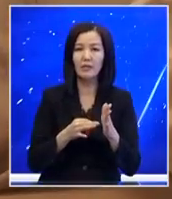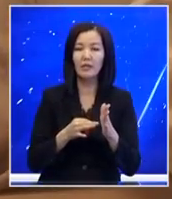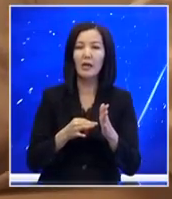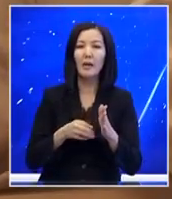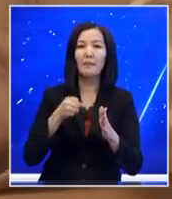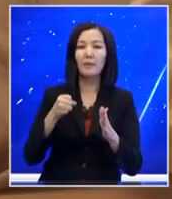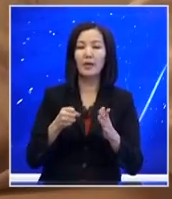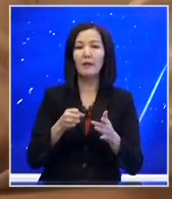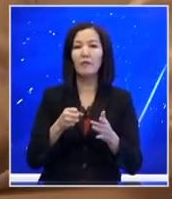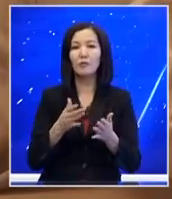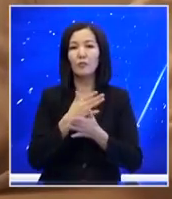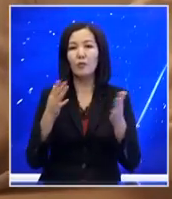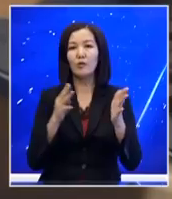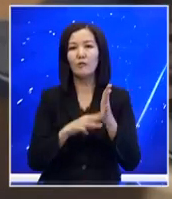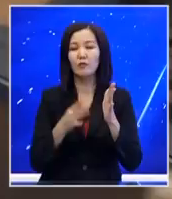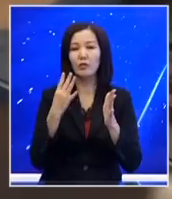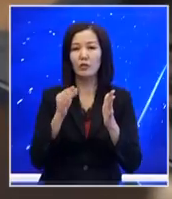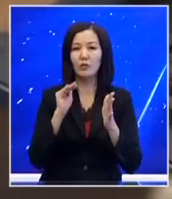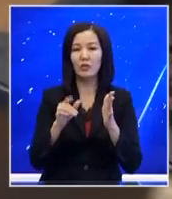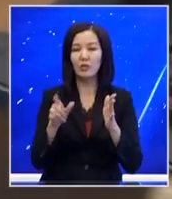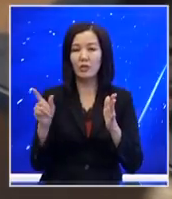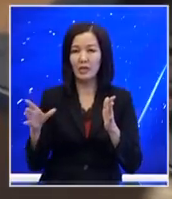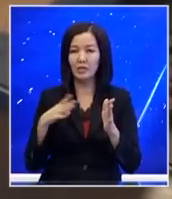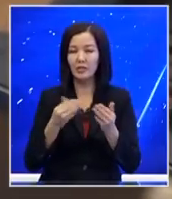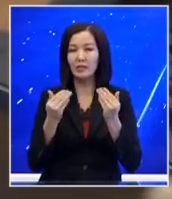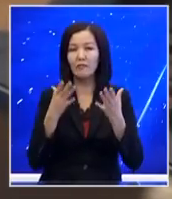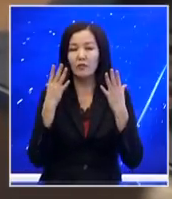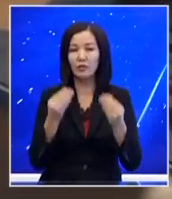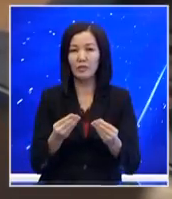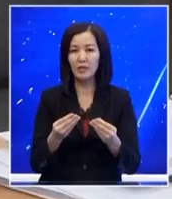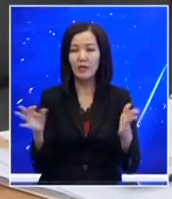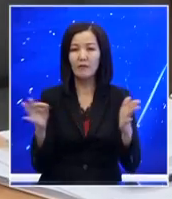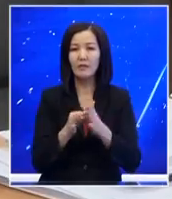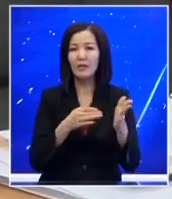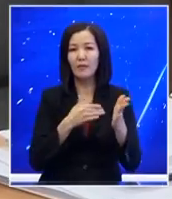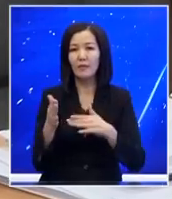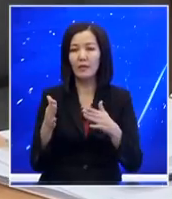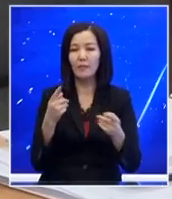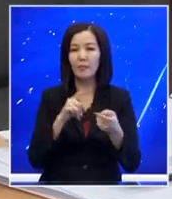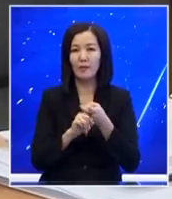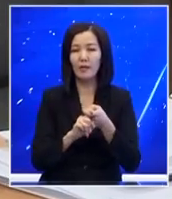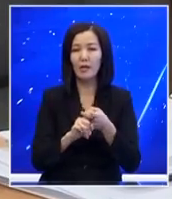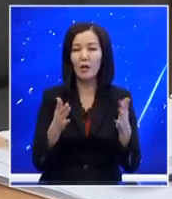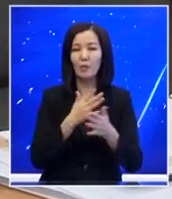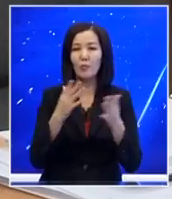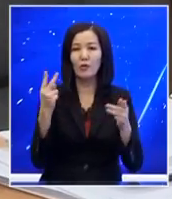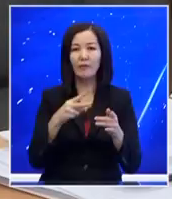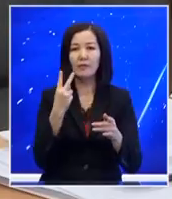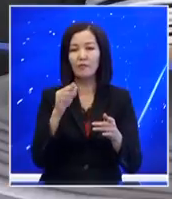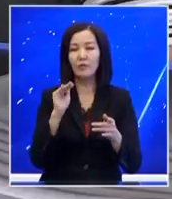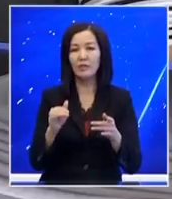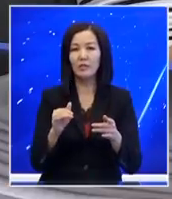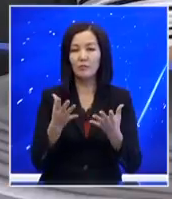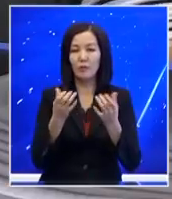корзин станут свыше 94 тысяч граждан. На сегодня в целях предотвращения прямого контакта более 22 тысяч из